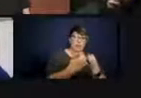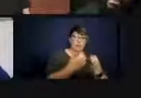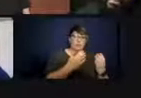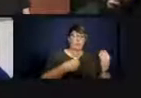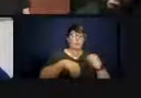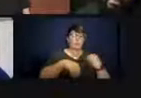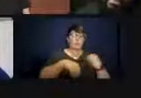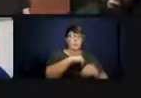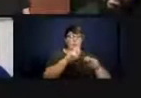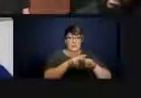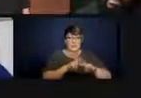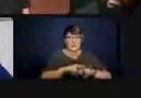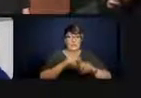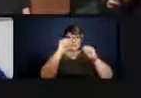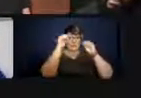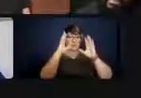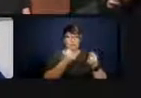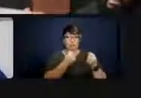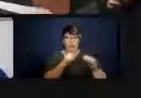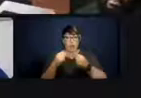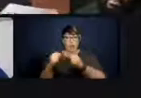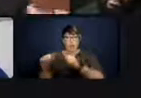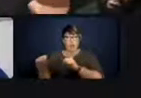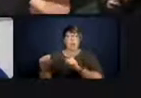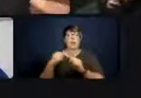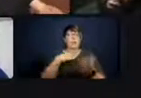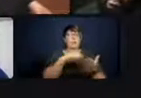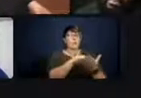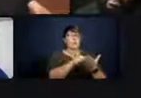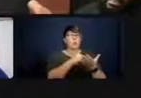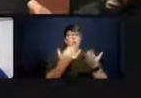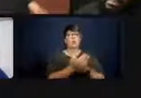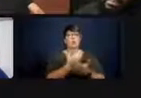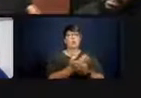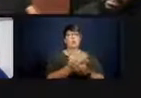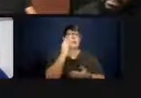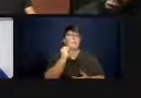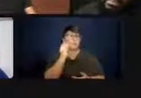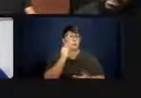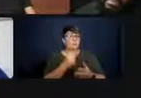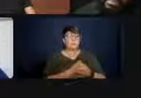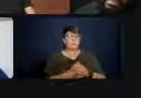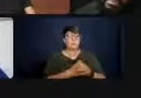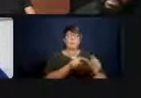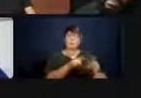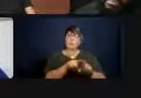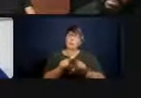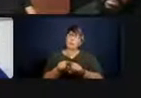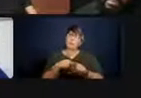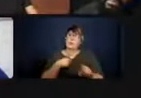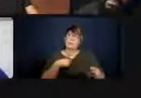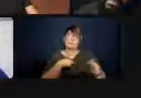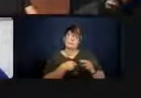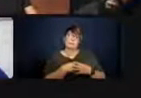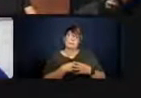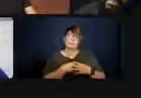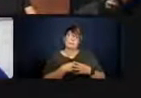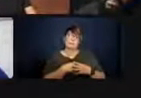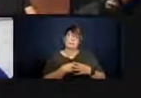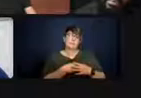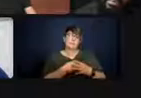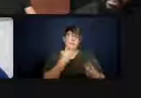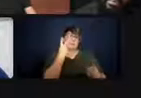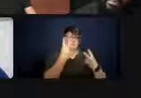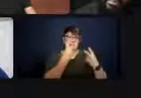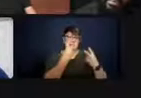يركزوا عليها، بل هذه فرصة للتعلم والتعلم عن مختلف الأشياء، وأيضا